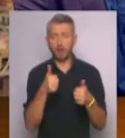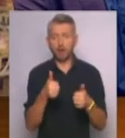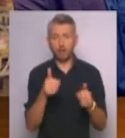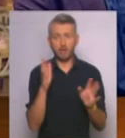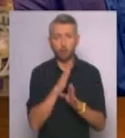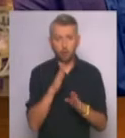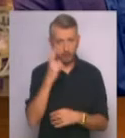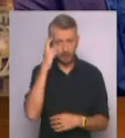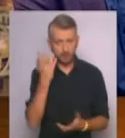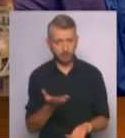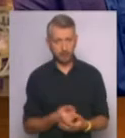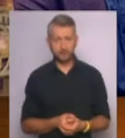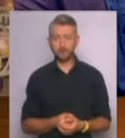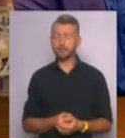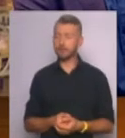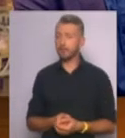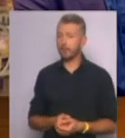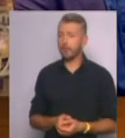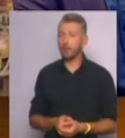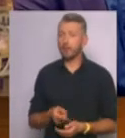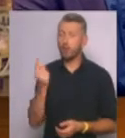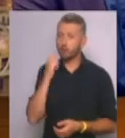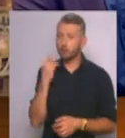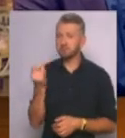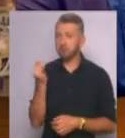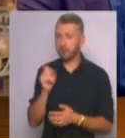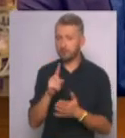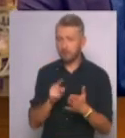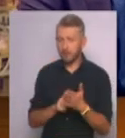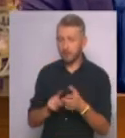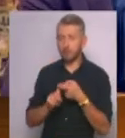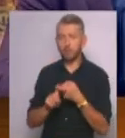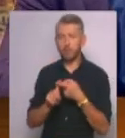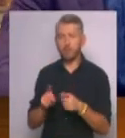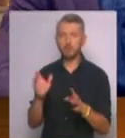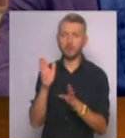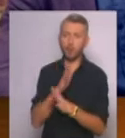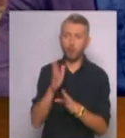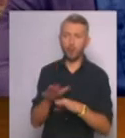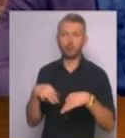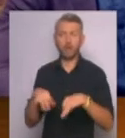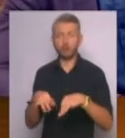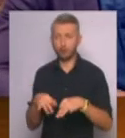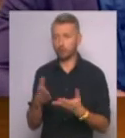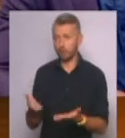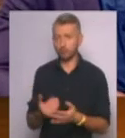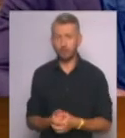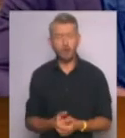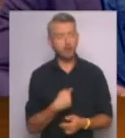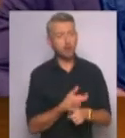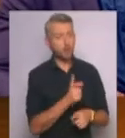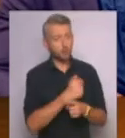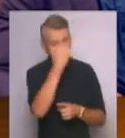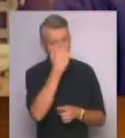Києві. Почули. Дуже цікаве питання, пов'язане дійсно із екологією, так само і з транспортом. Прошу, пане Андрію. Я дуже дякую